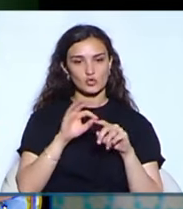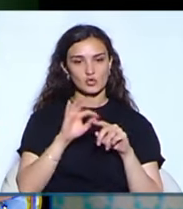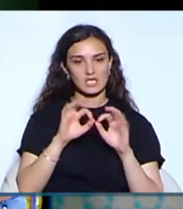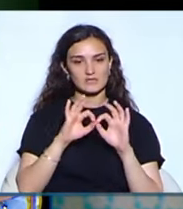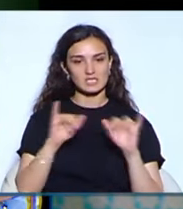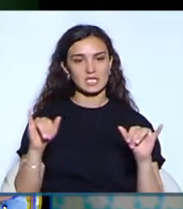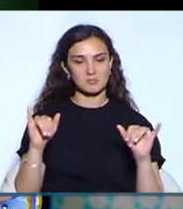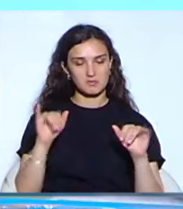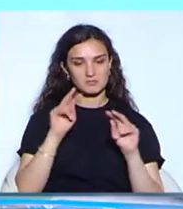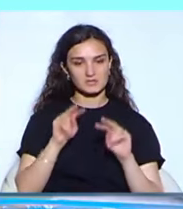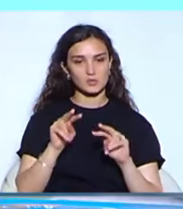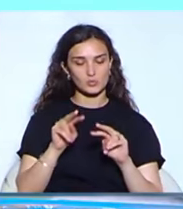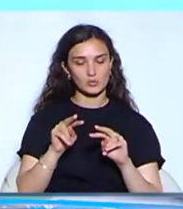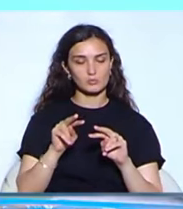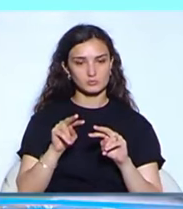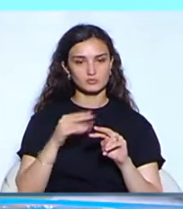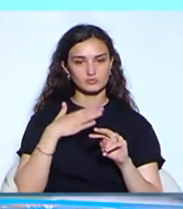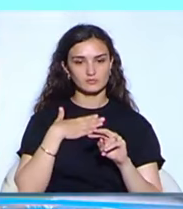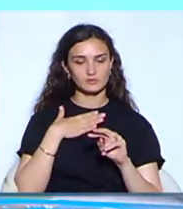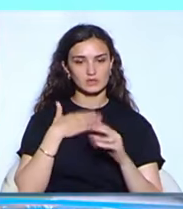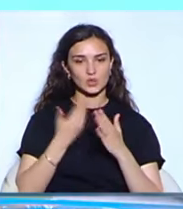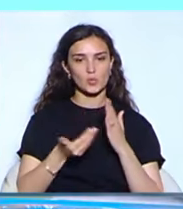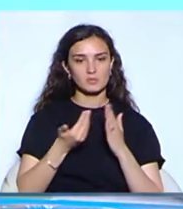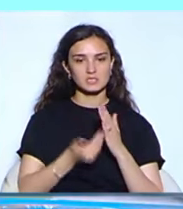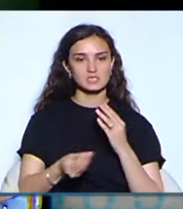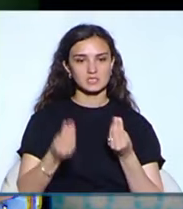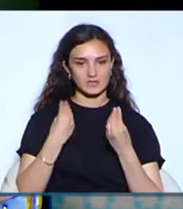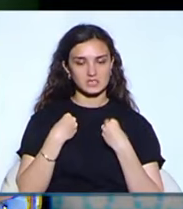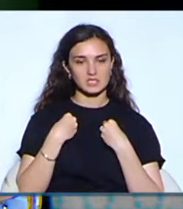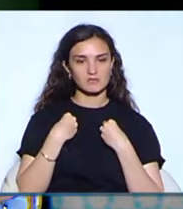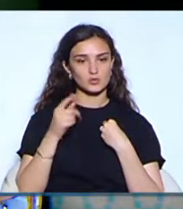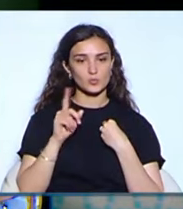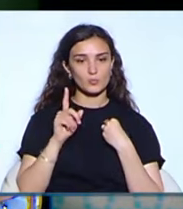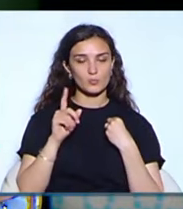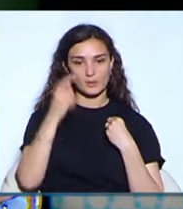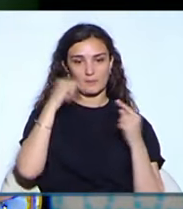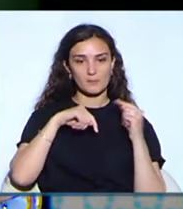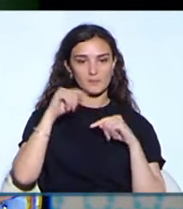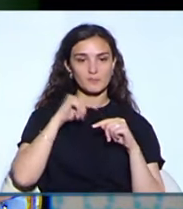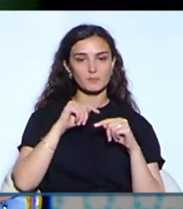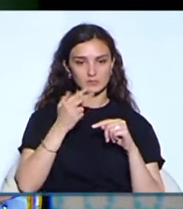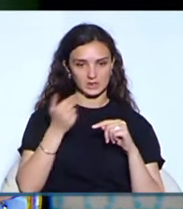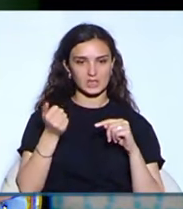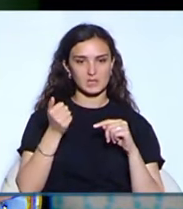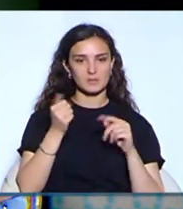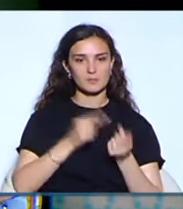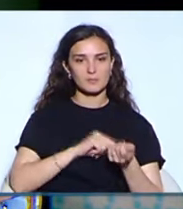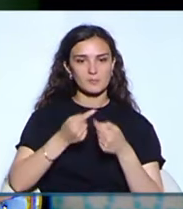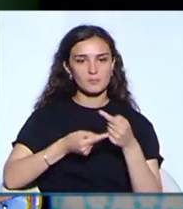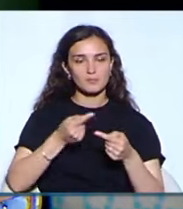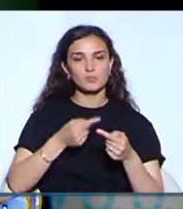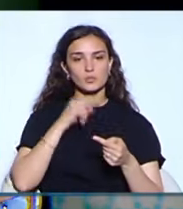მეთვალყურეობის მიხედვით ჩვენ რეკომენდაციას გვაძლევენ, რომ ბიოლოგიურ რისკებს, რა თქმა უნდა, მიაქციეთ ყურადღება,